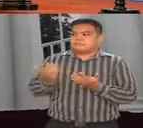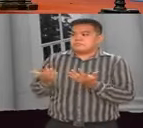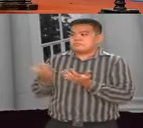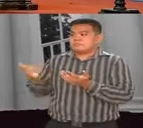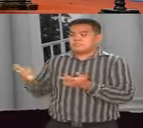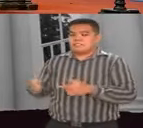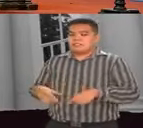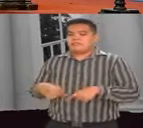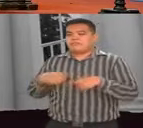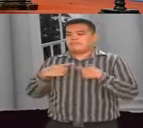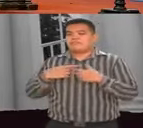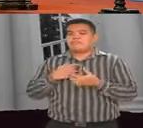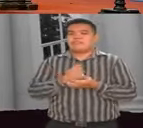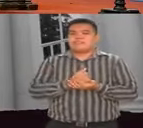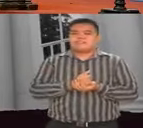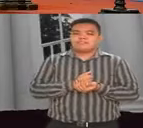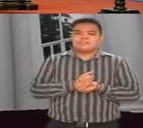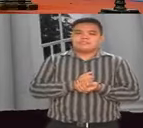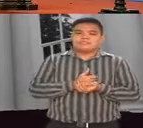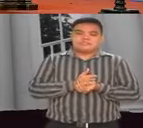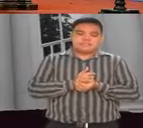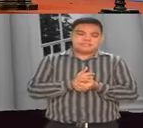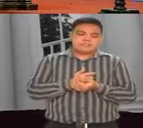Asa ka nag-live?